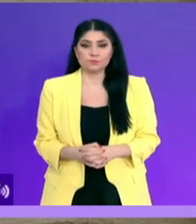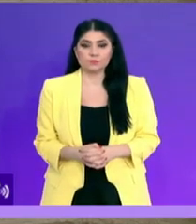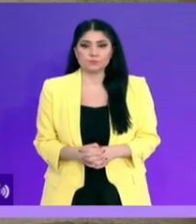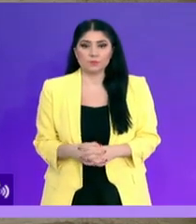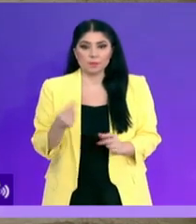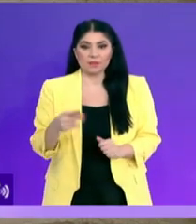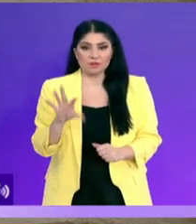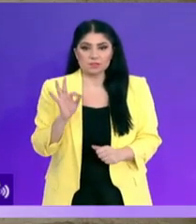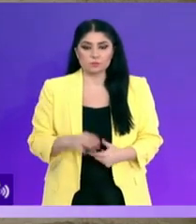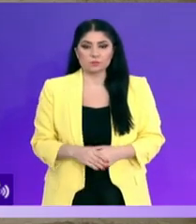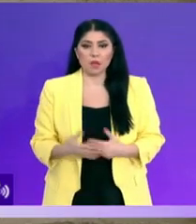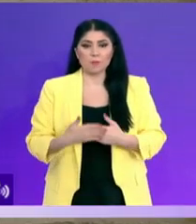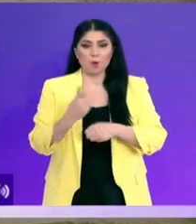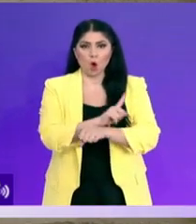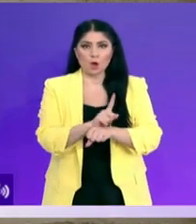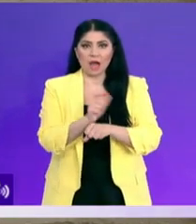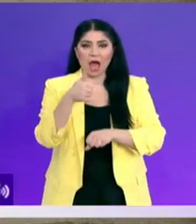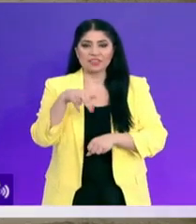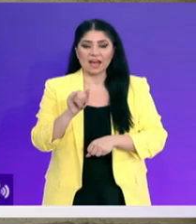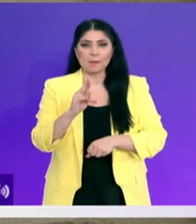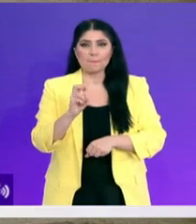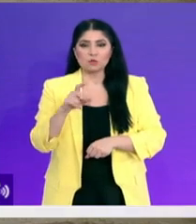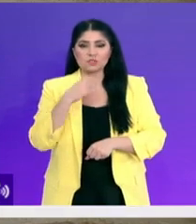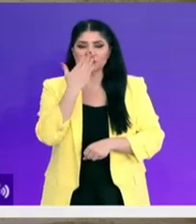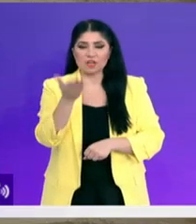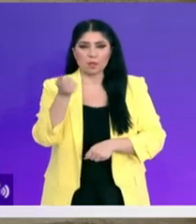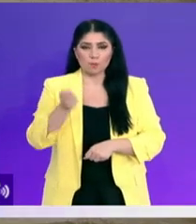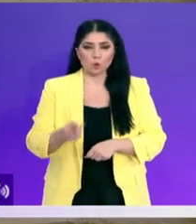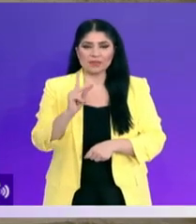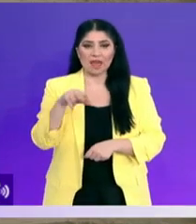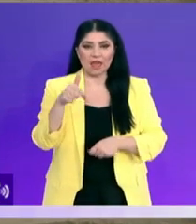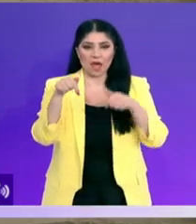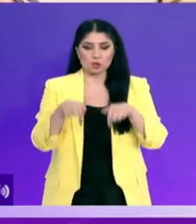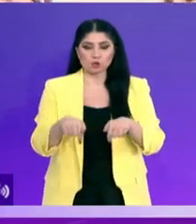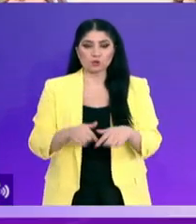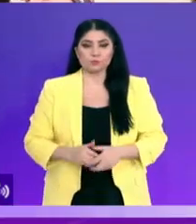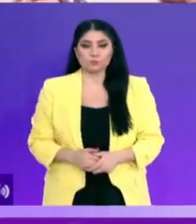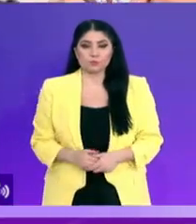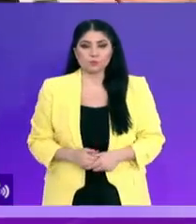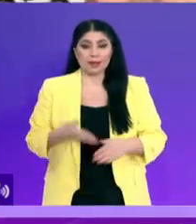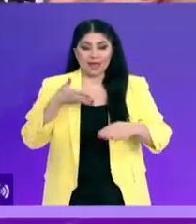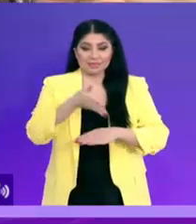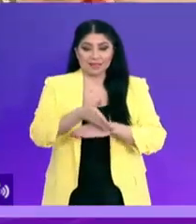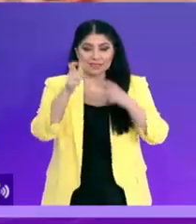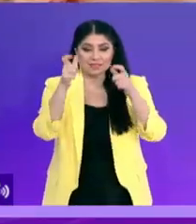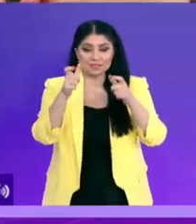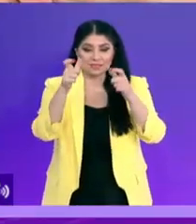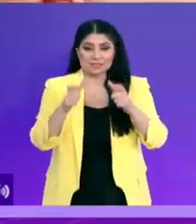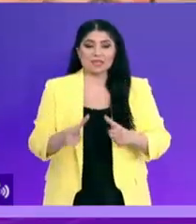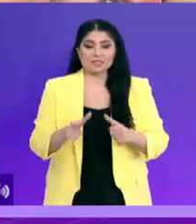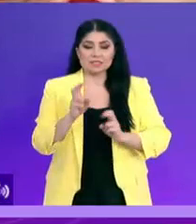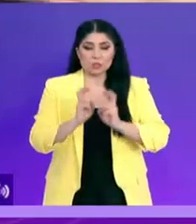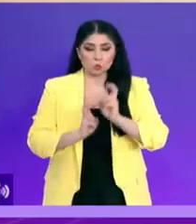Bine v-am găsit. Deja de o oră Andrei Bartl se află în fața procurorilor de aici, de la Direcția Națională Anticorupție. La intrarea în sediul instituției nu a